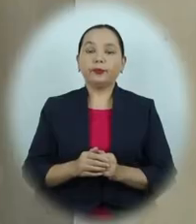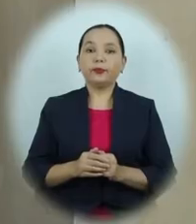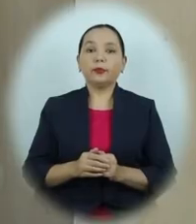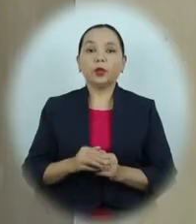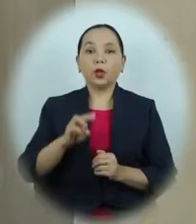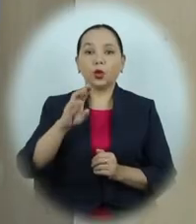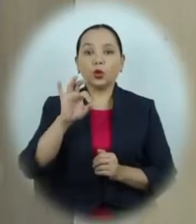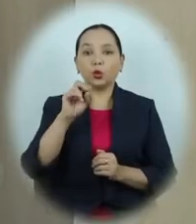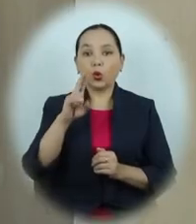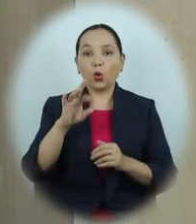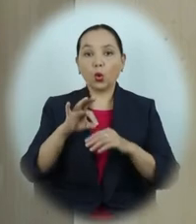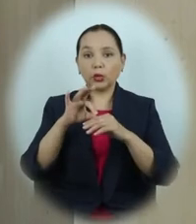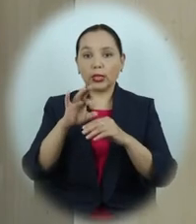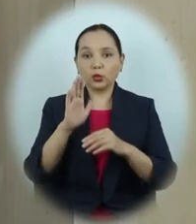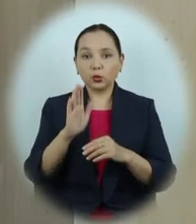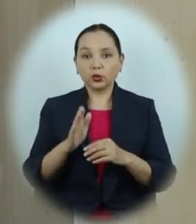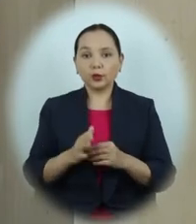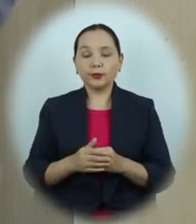Mana tok o'tkazuvchi